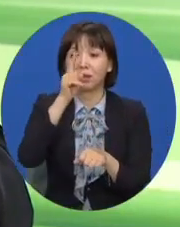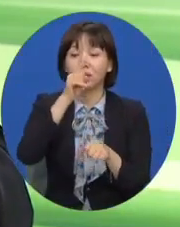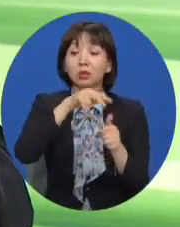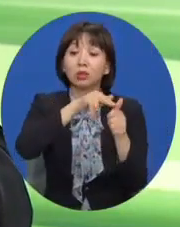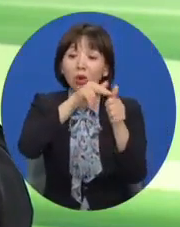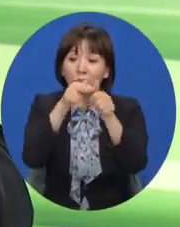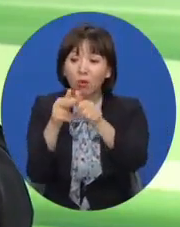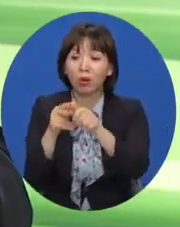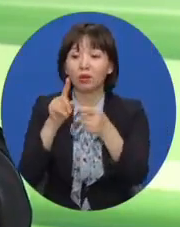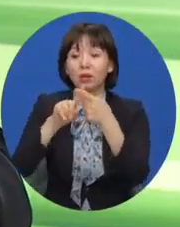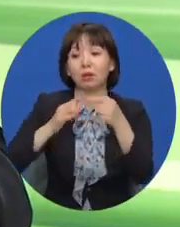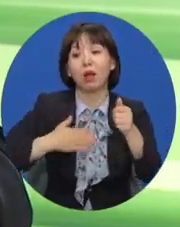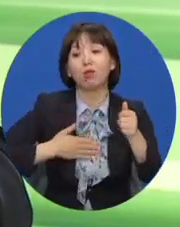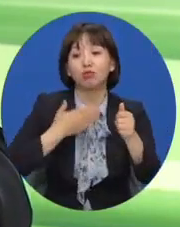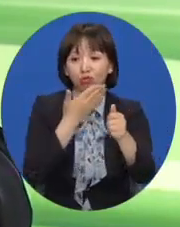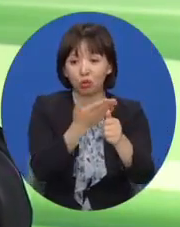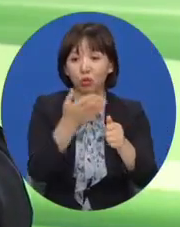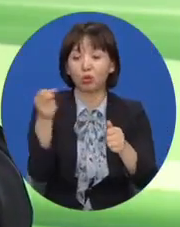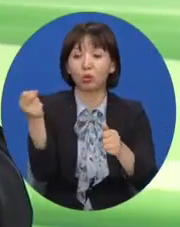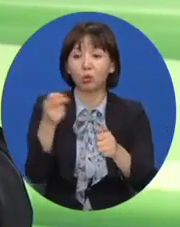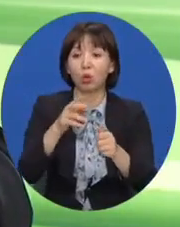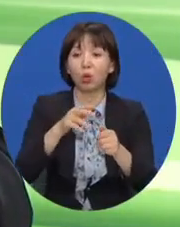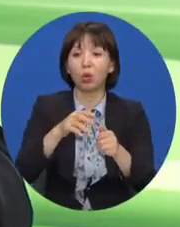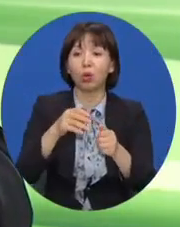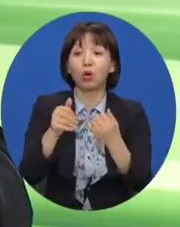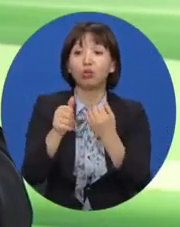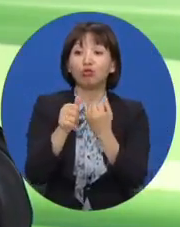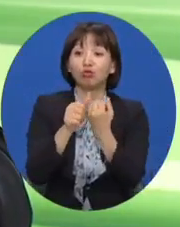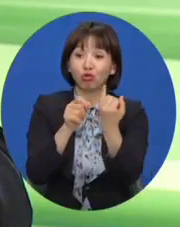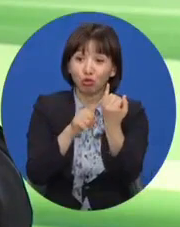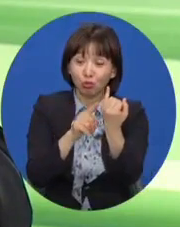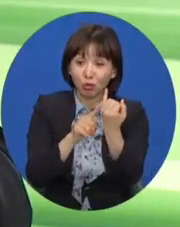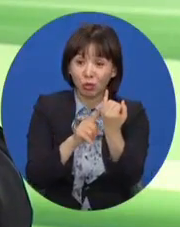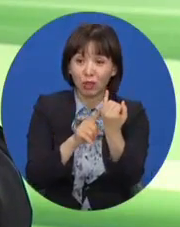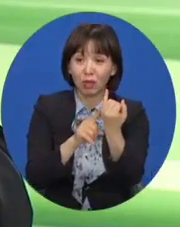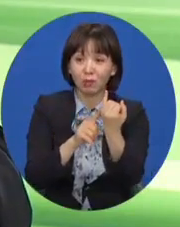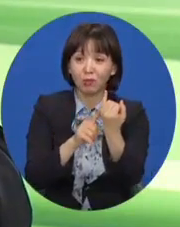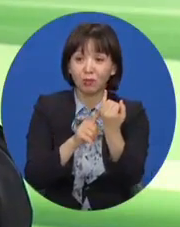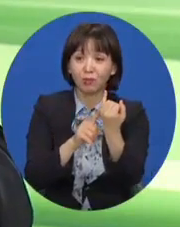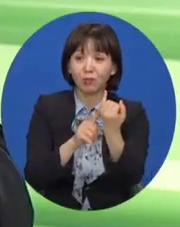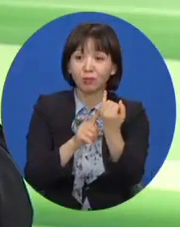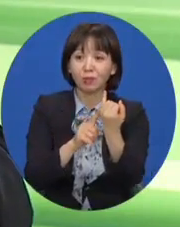이제 알려주고 또 우리 주부들이